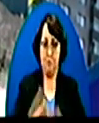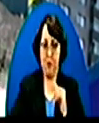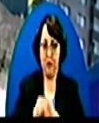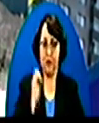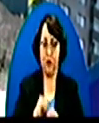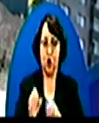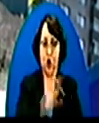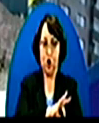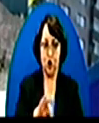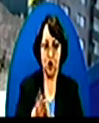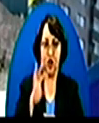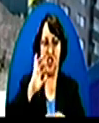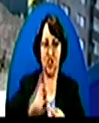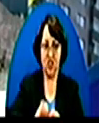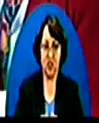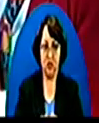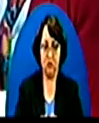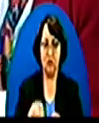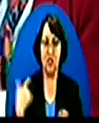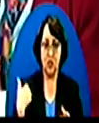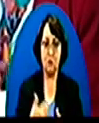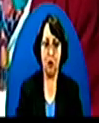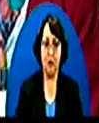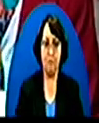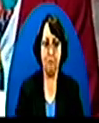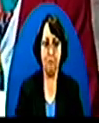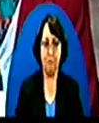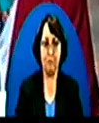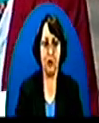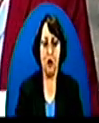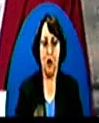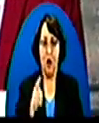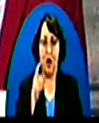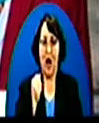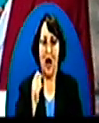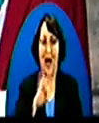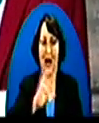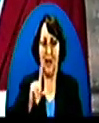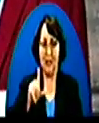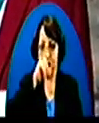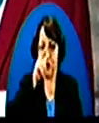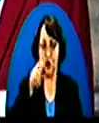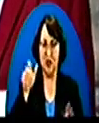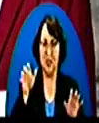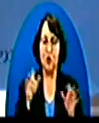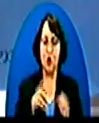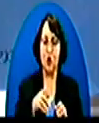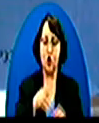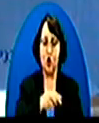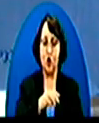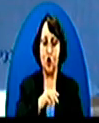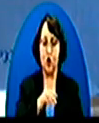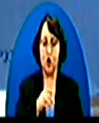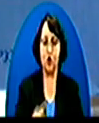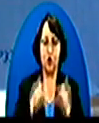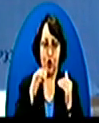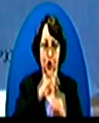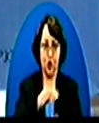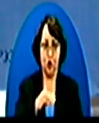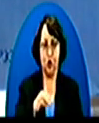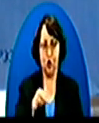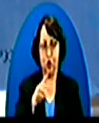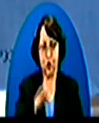тусалд хийж ирсэн юм аа. Хан гарт хөгжлийн төв, төрийн бас байгууллага, бүгд найрамдахтад ард улсын энх 50 хөгжлийн